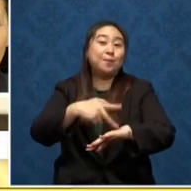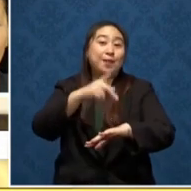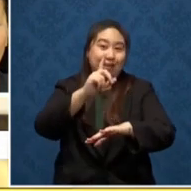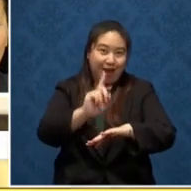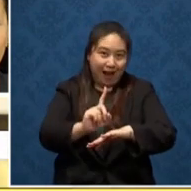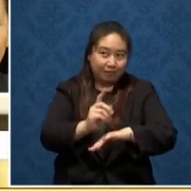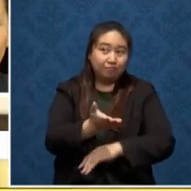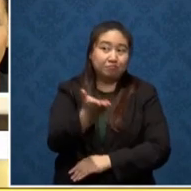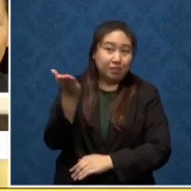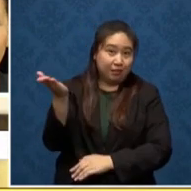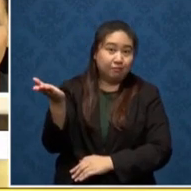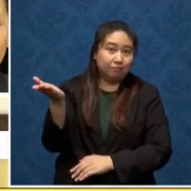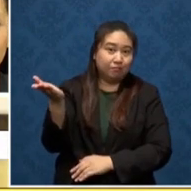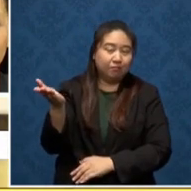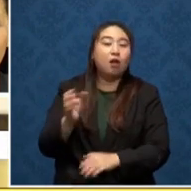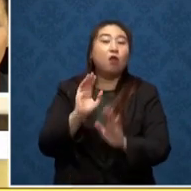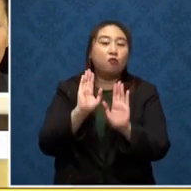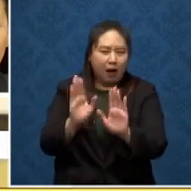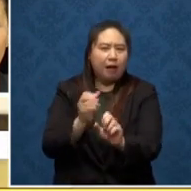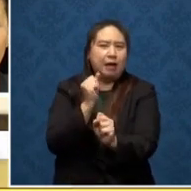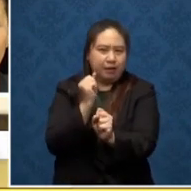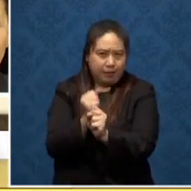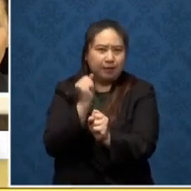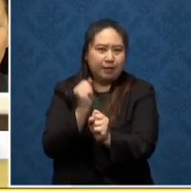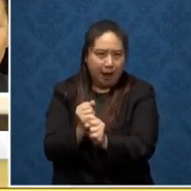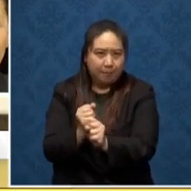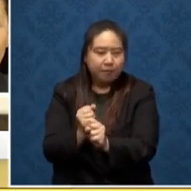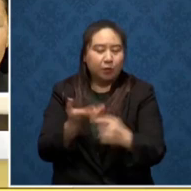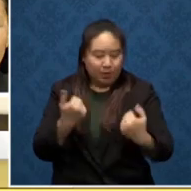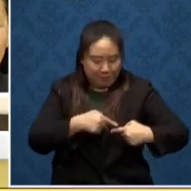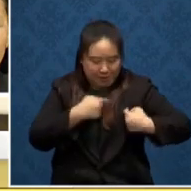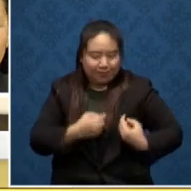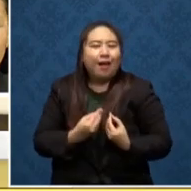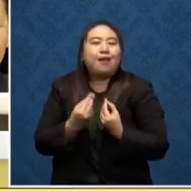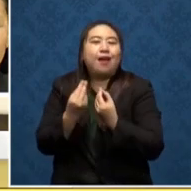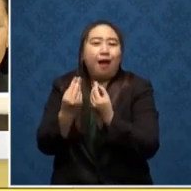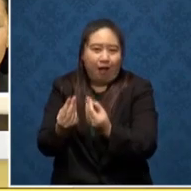ไปถึผู้ชี้แollarงว่าขอใหดำเริมการเป็กลงใจให้ครั